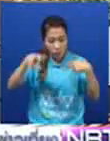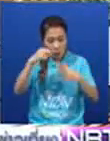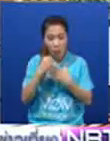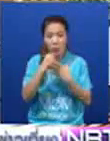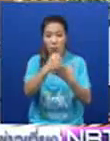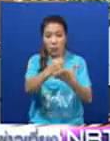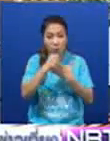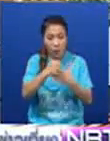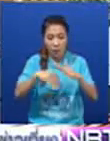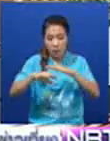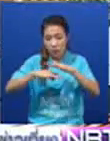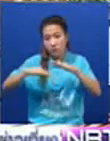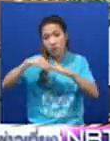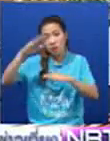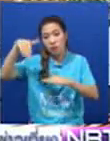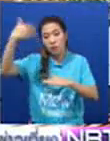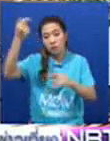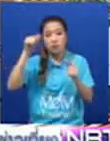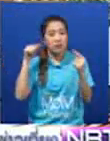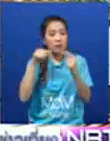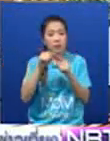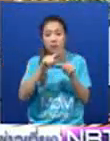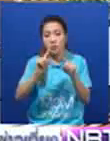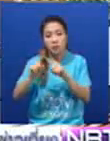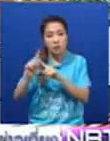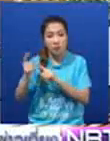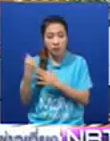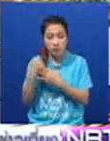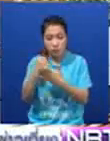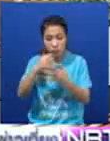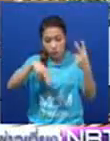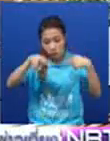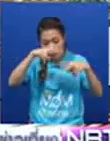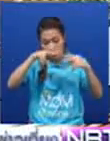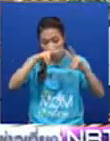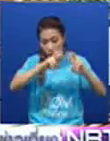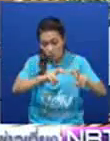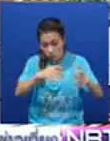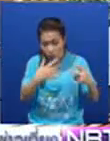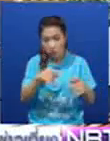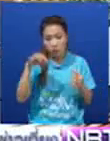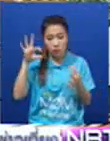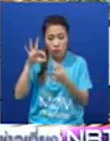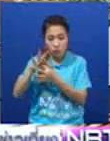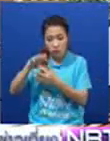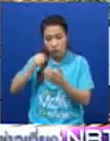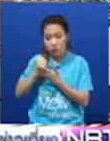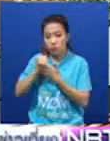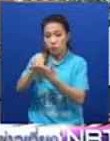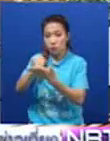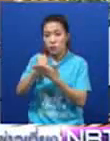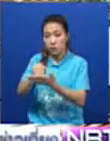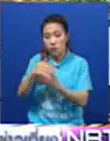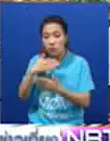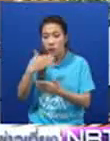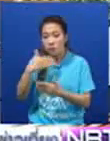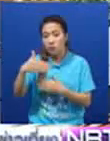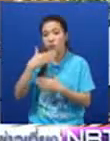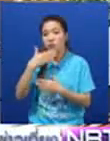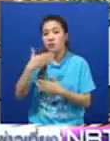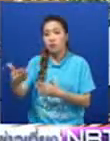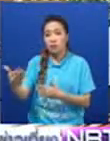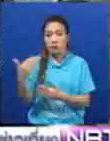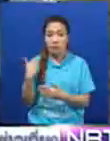ยเหลือในเบื้องต้นในมาตรการต่างๆและหลังจากนี้เมื่อสำรวจเสร็จสิ้นแล้วก็จะมีมาตรการในการช่วยเหลือในระยะยาวต่อไปด้